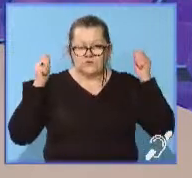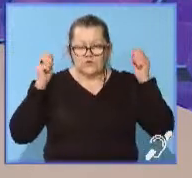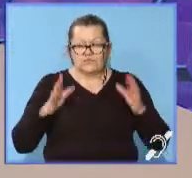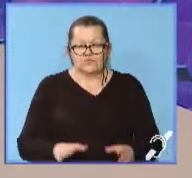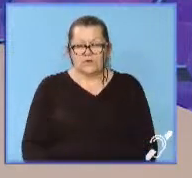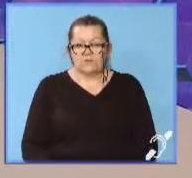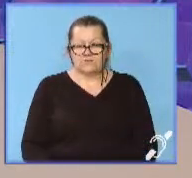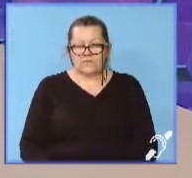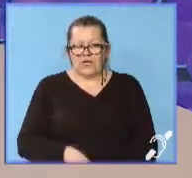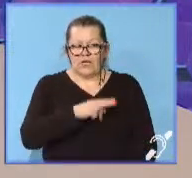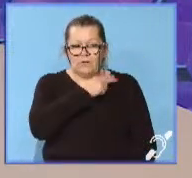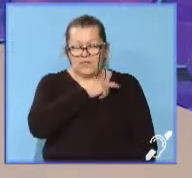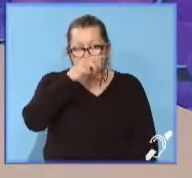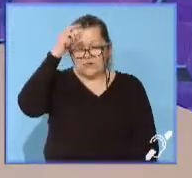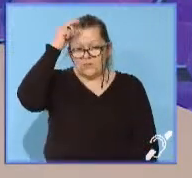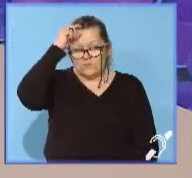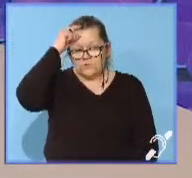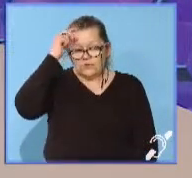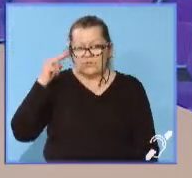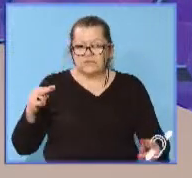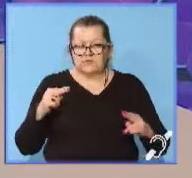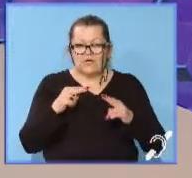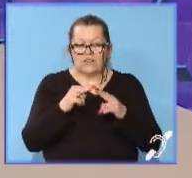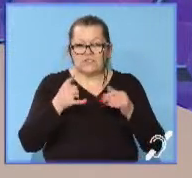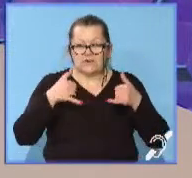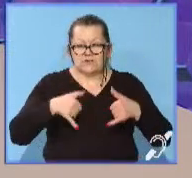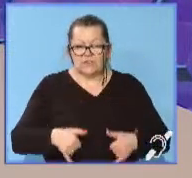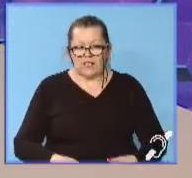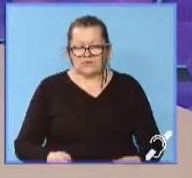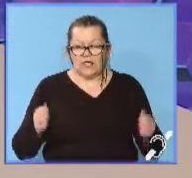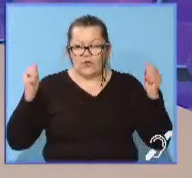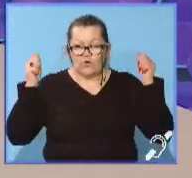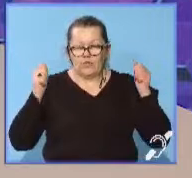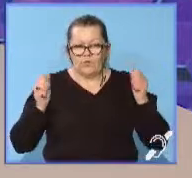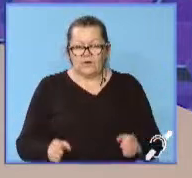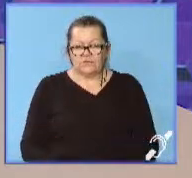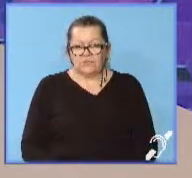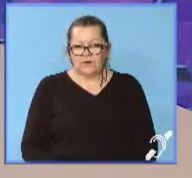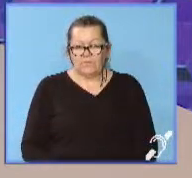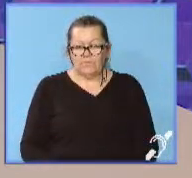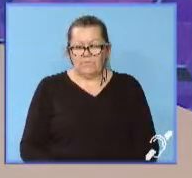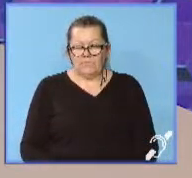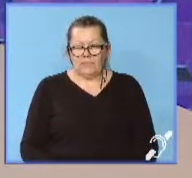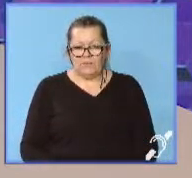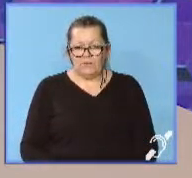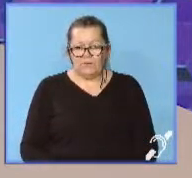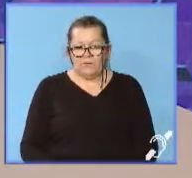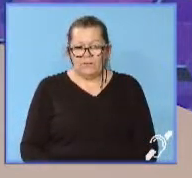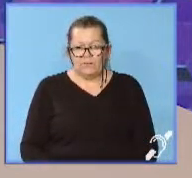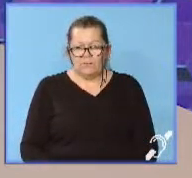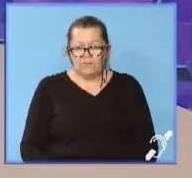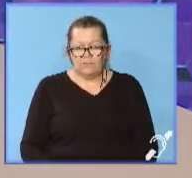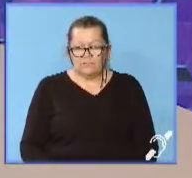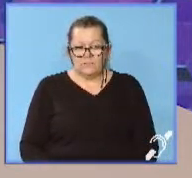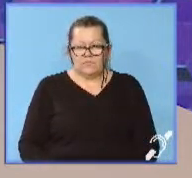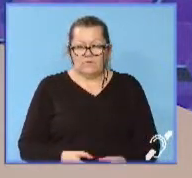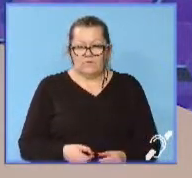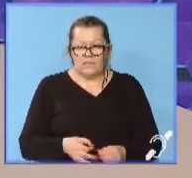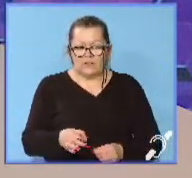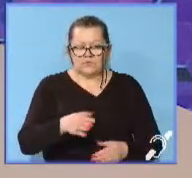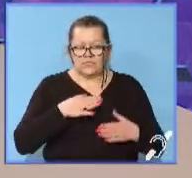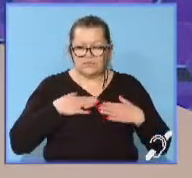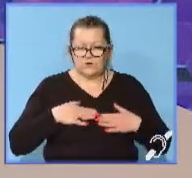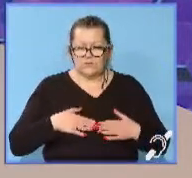structurilor de forță ent anul Guvernului în teritoriu s a întâlnit în cursul zilei de astăzi cu protestatarii prin aceste